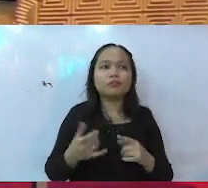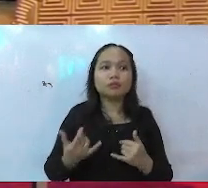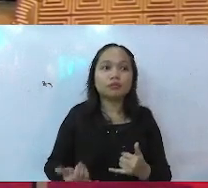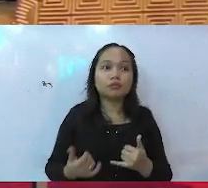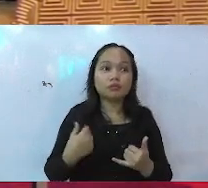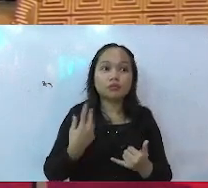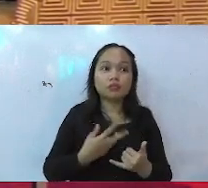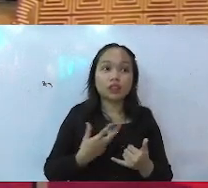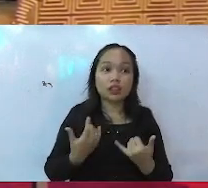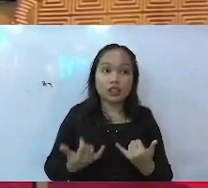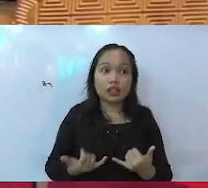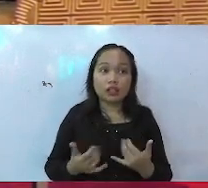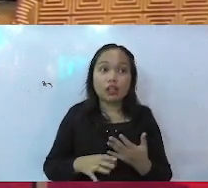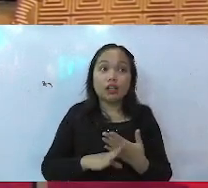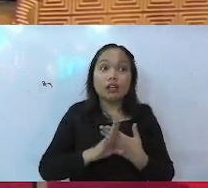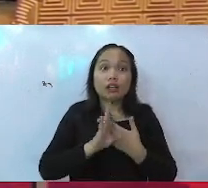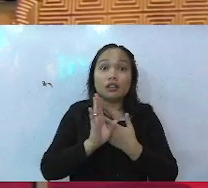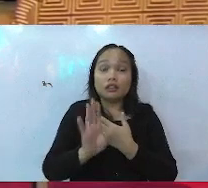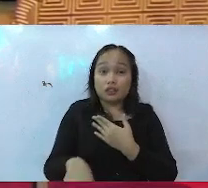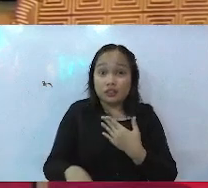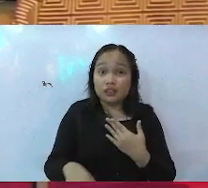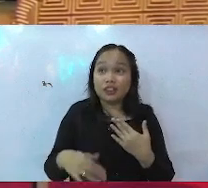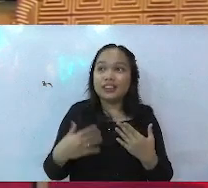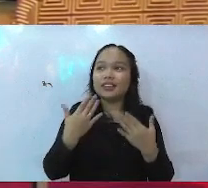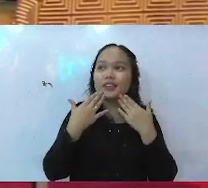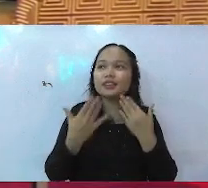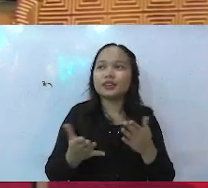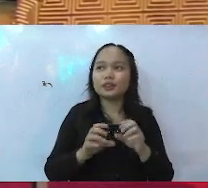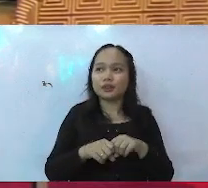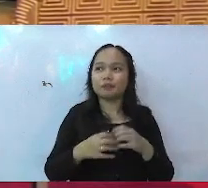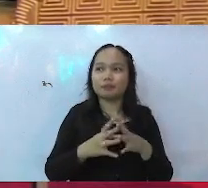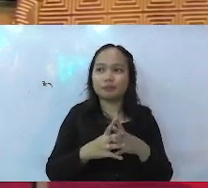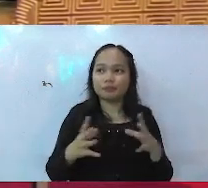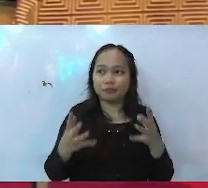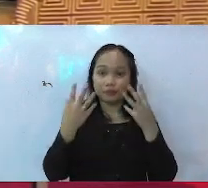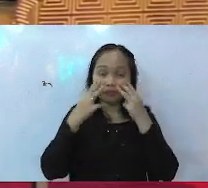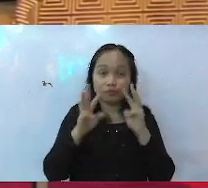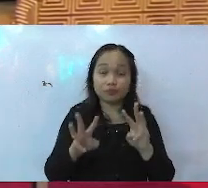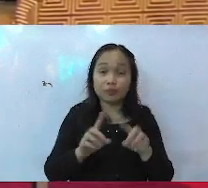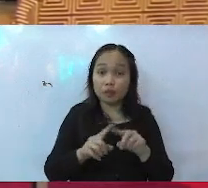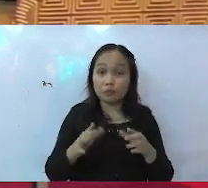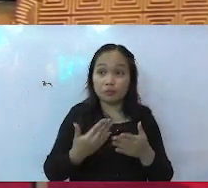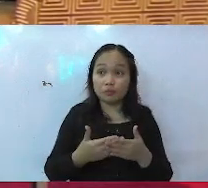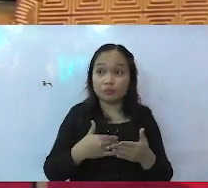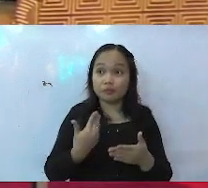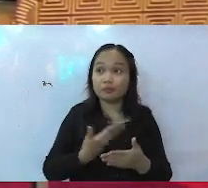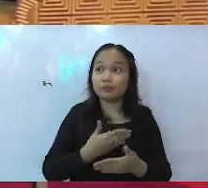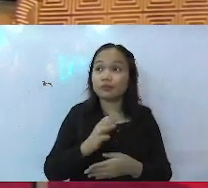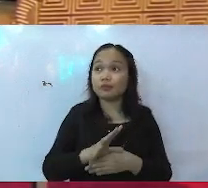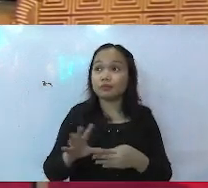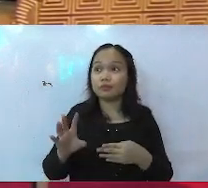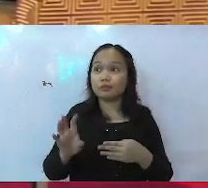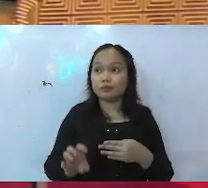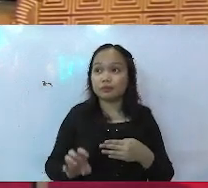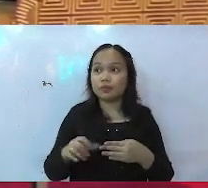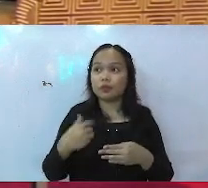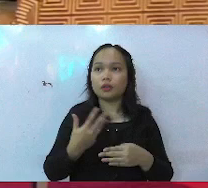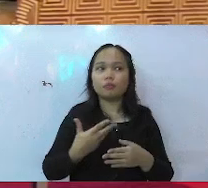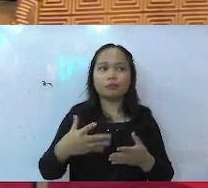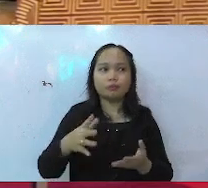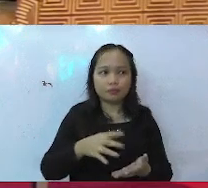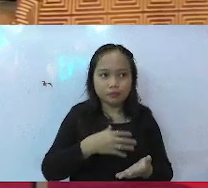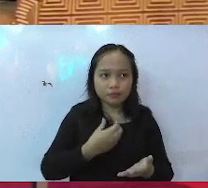Maraming maraming salamat sa inyong pag ano Maraming maraming salamat sa inyong pagsubaybay pero bago tayo magtapos sir Dominic sir maki atin munang